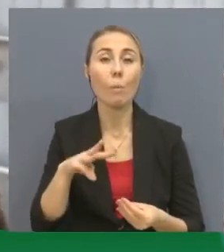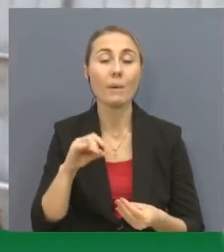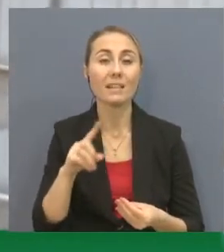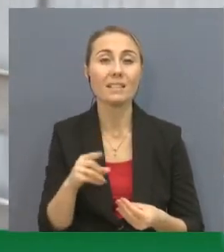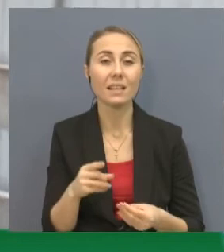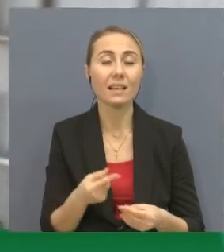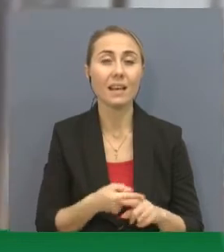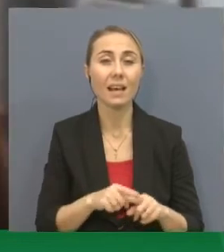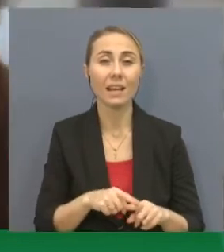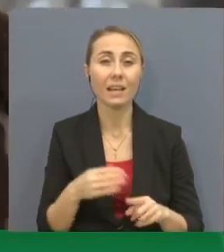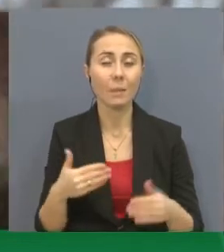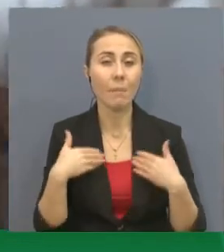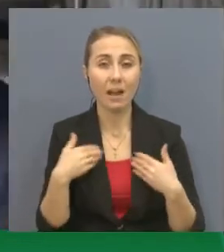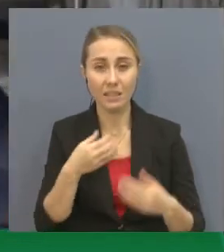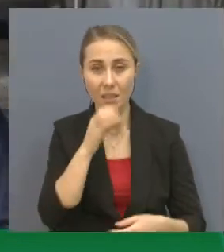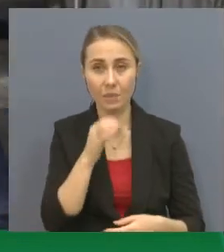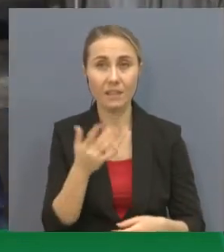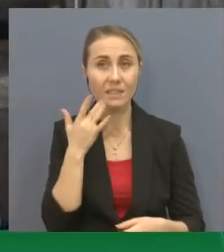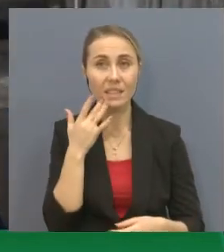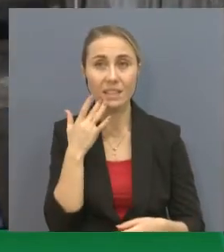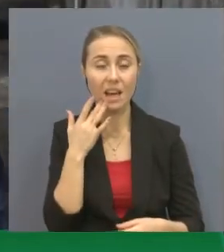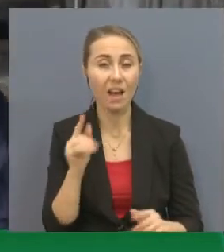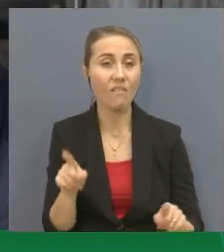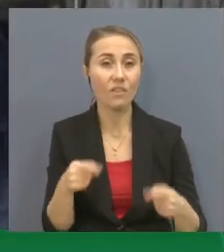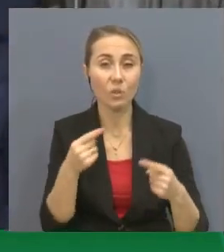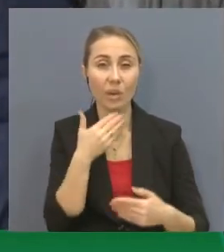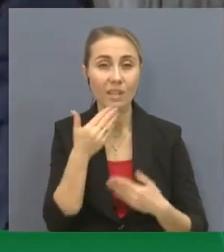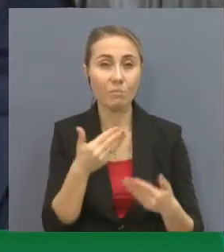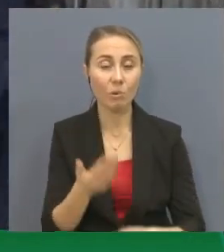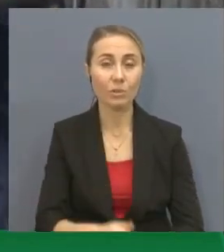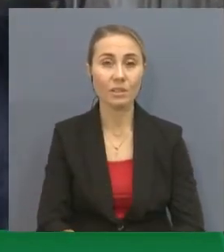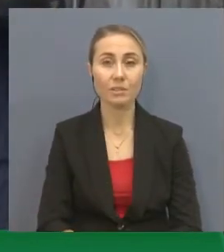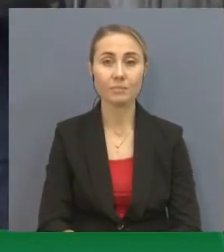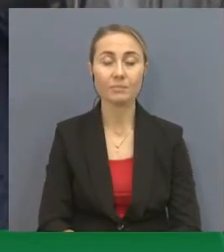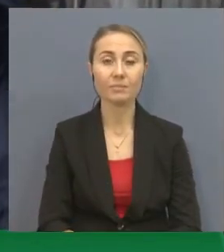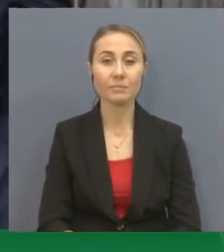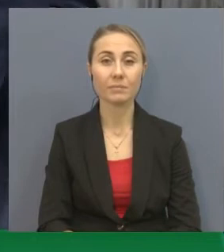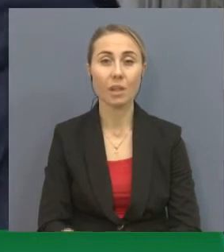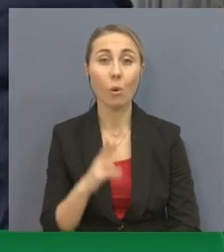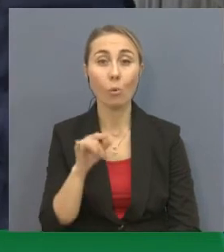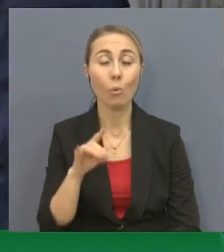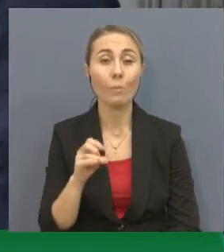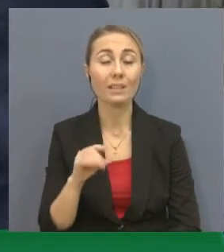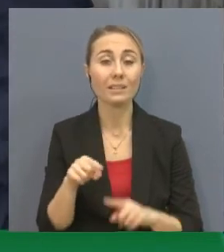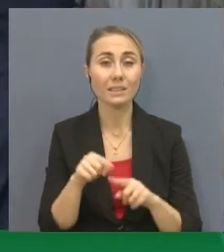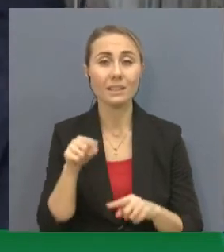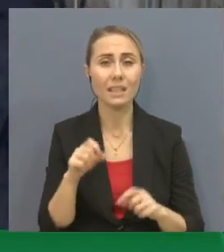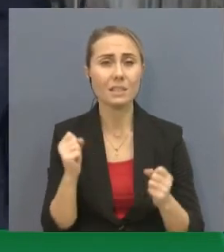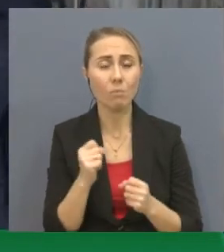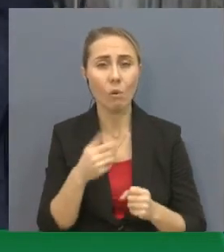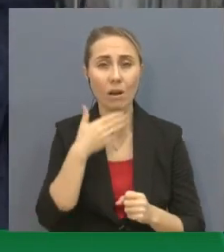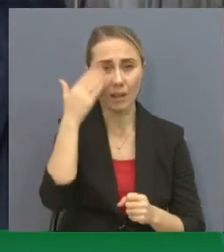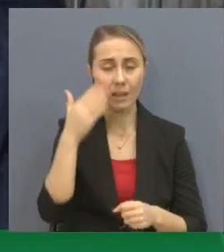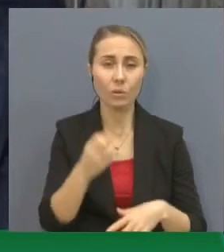напиток спрос всегда высокий за салатным biawar жажда салатным в его к мысу на съезде зимой и летом дуем кабы